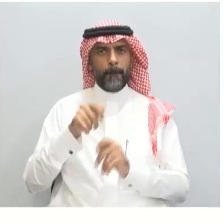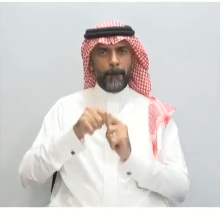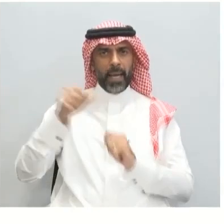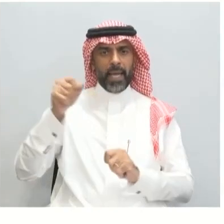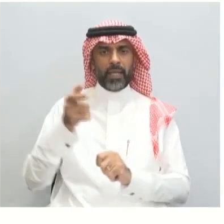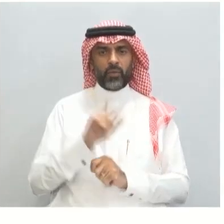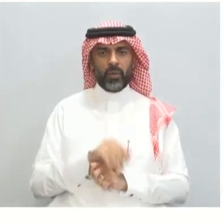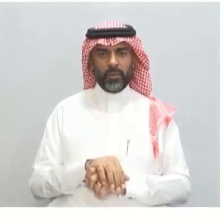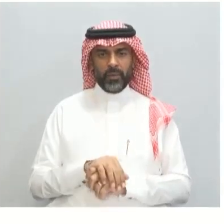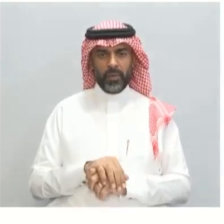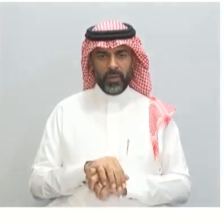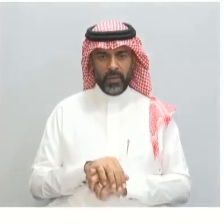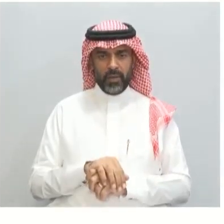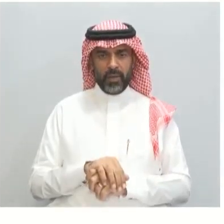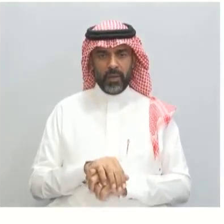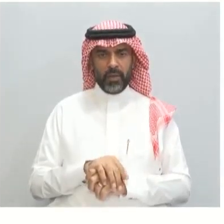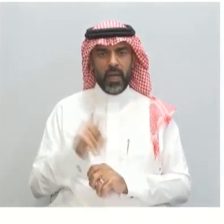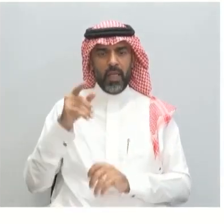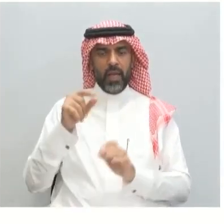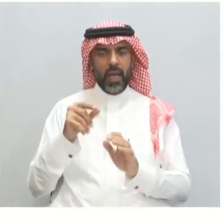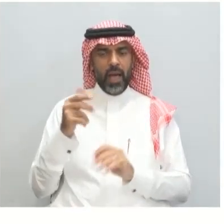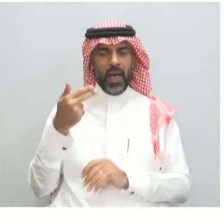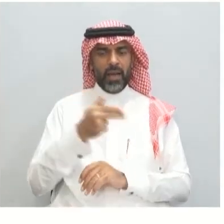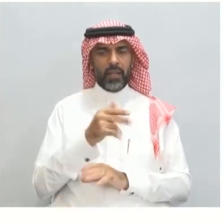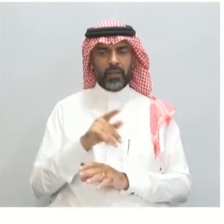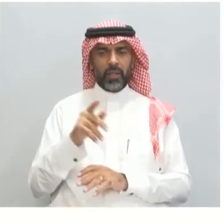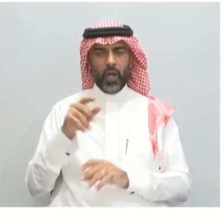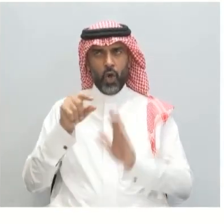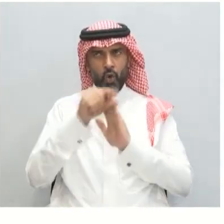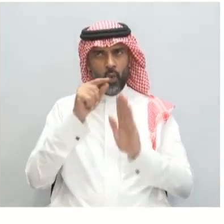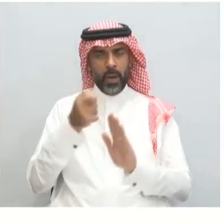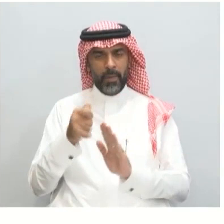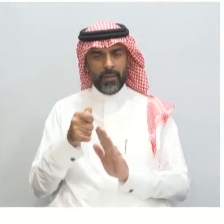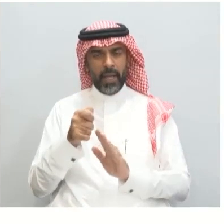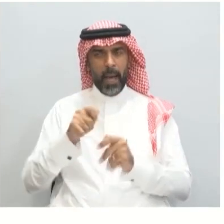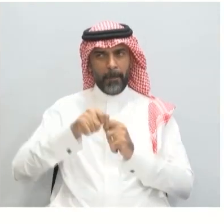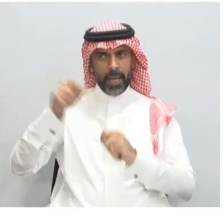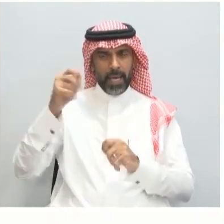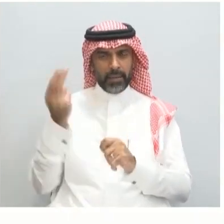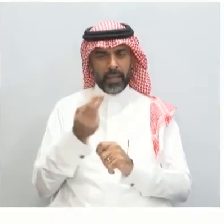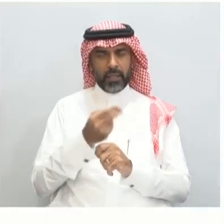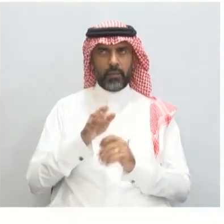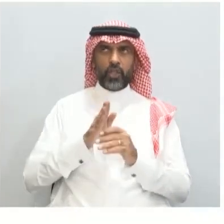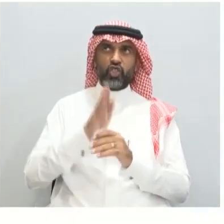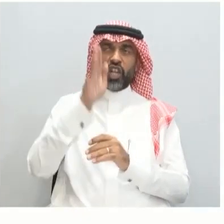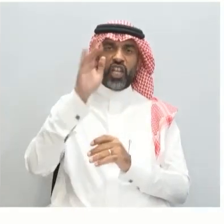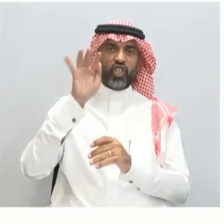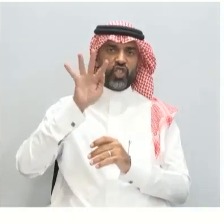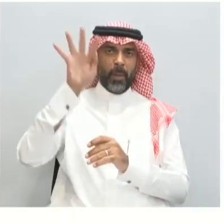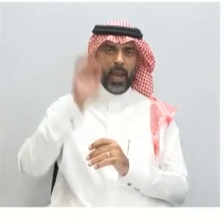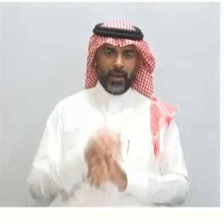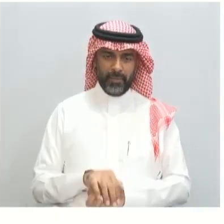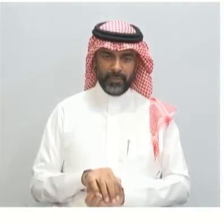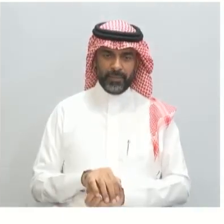وهذه عناصر الخريطه عنوان الخريطه مفتاح الخريطه مقياس الرسم اتجاه الشمال طار